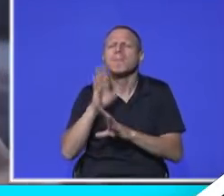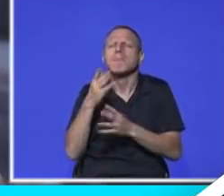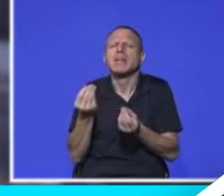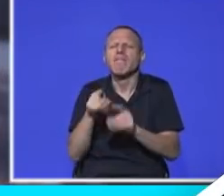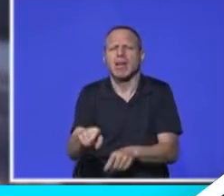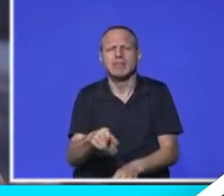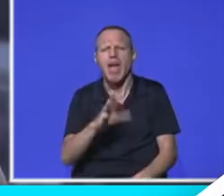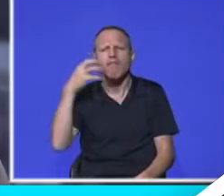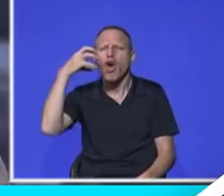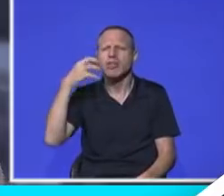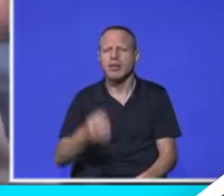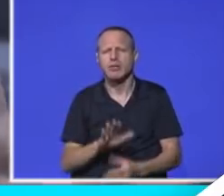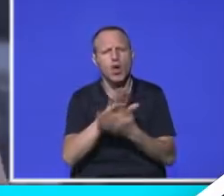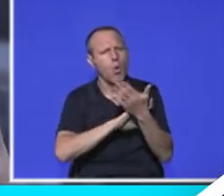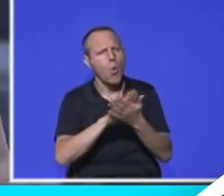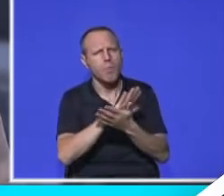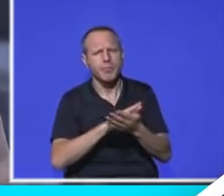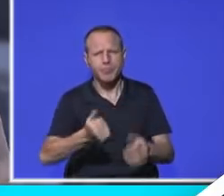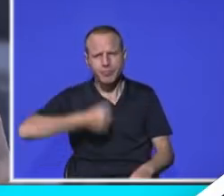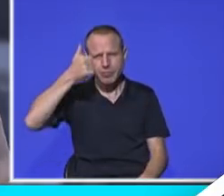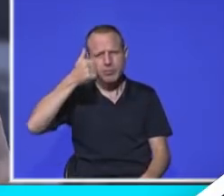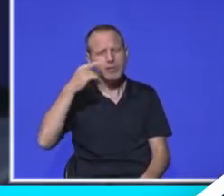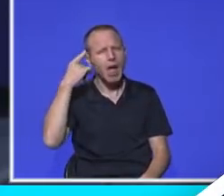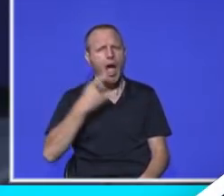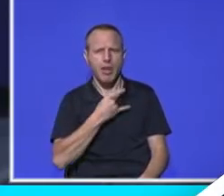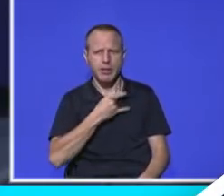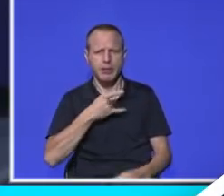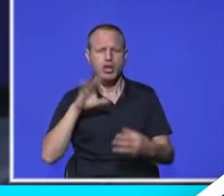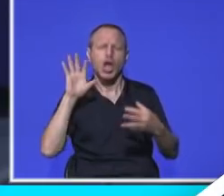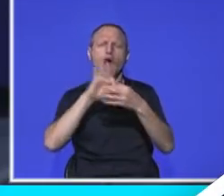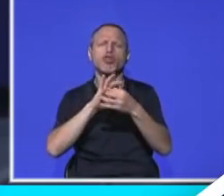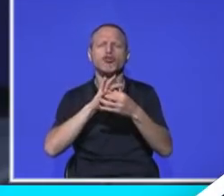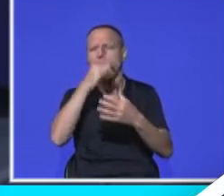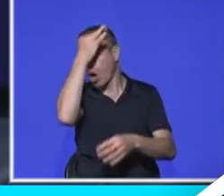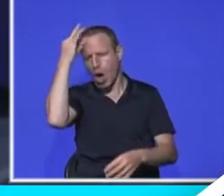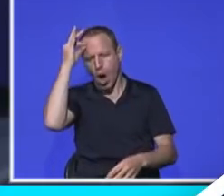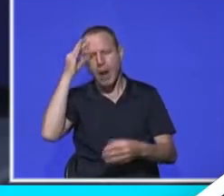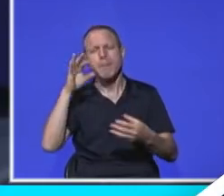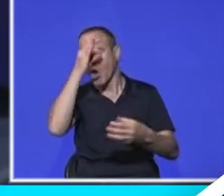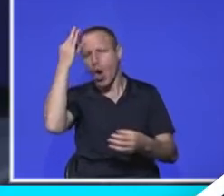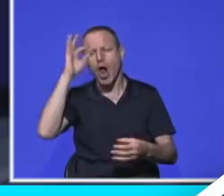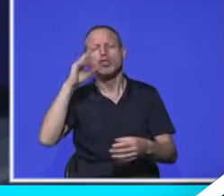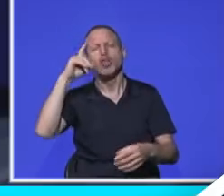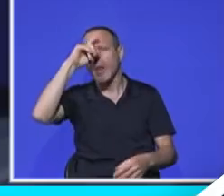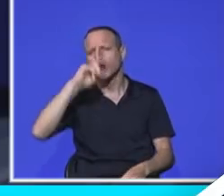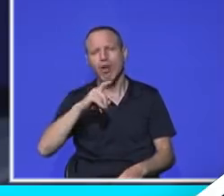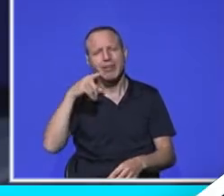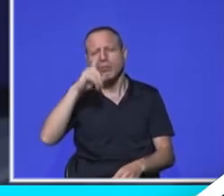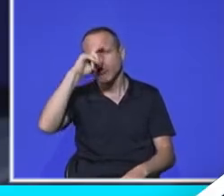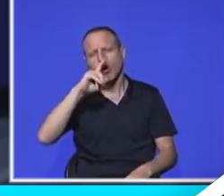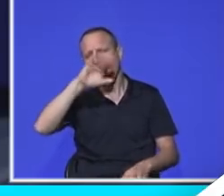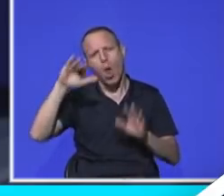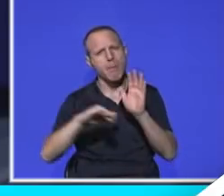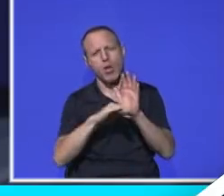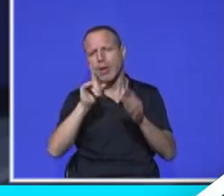איפה אריה דרעי לרוץ על הדבר הזה? ההנהגה החרדית קשרה את גורלה בגורלו של המושחת, כי היא מושחתת לא פחות. הם לא